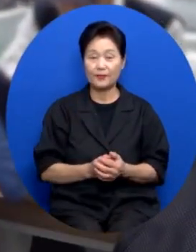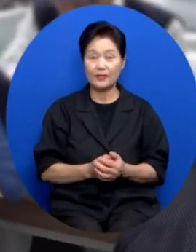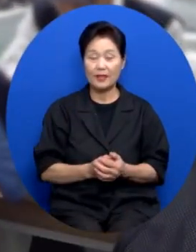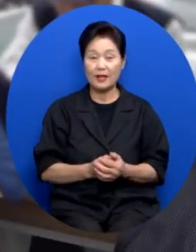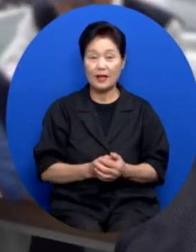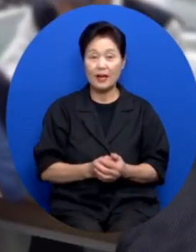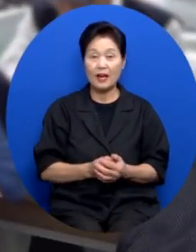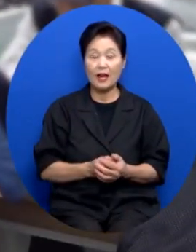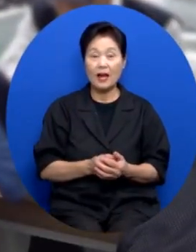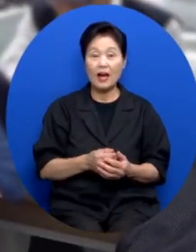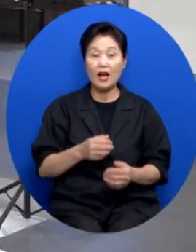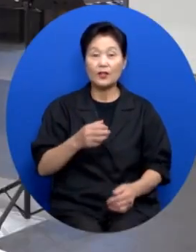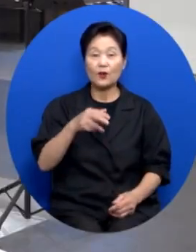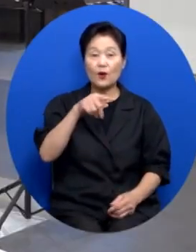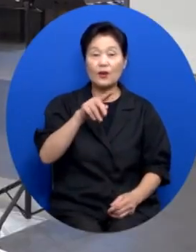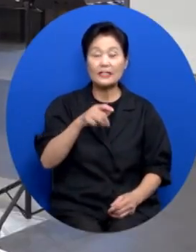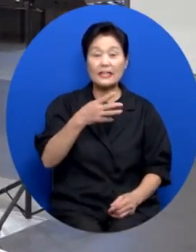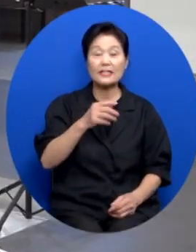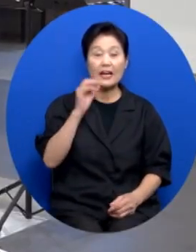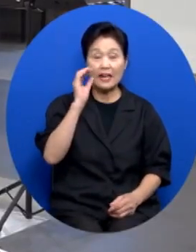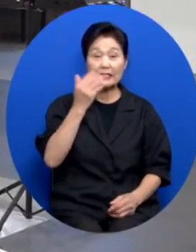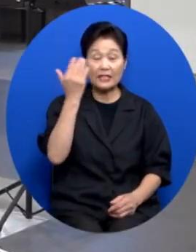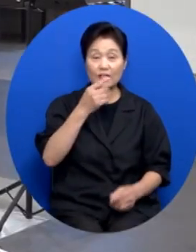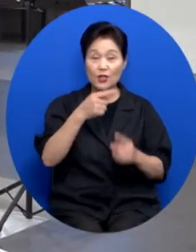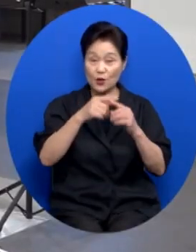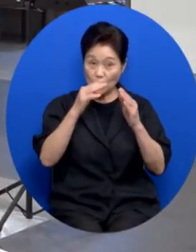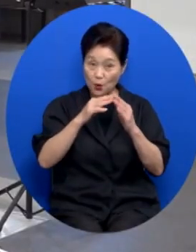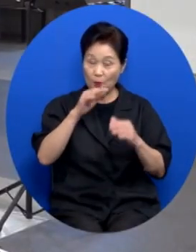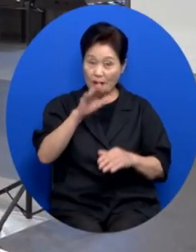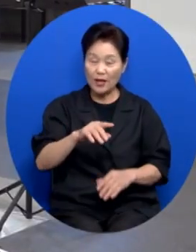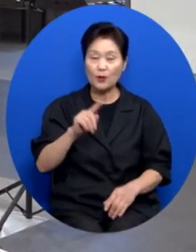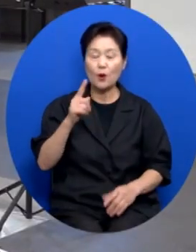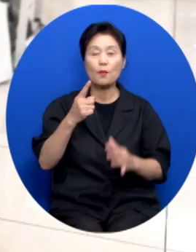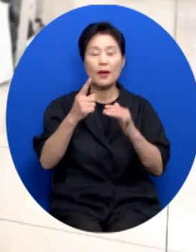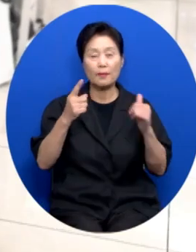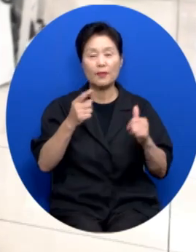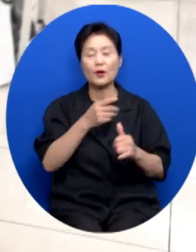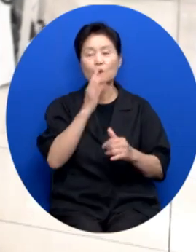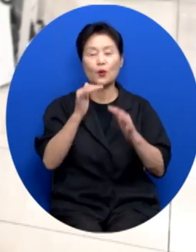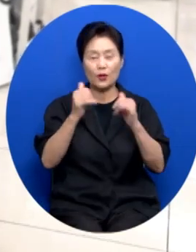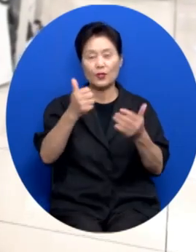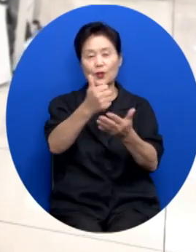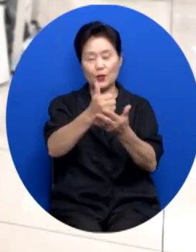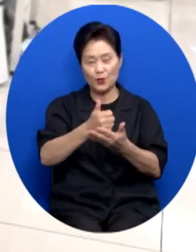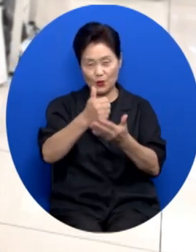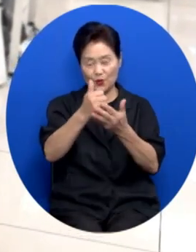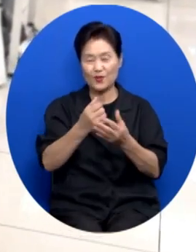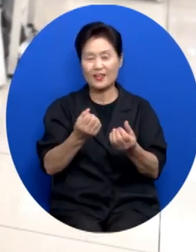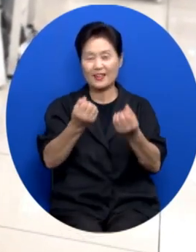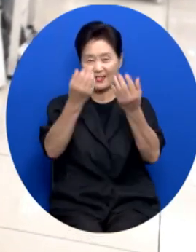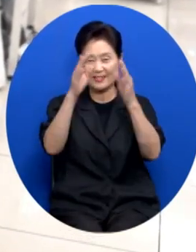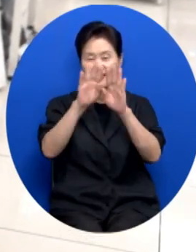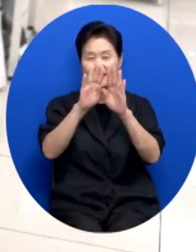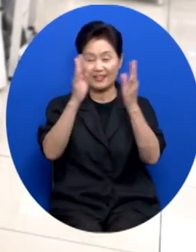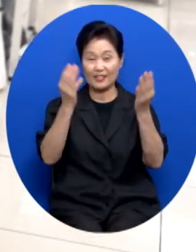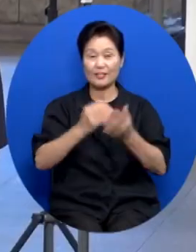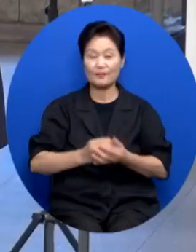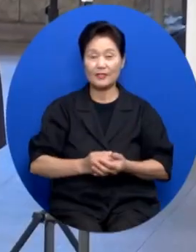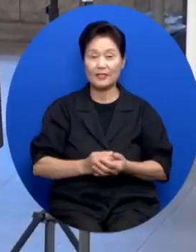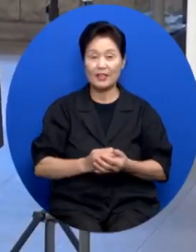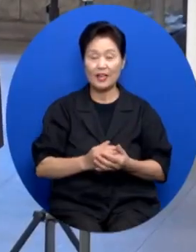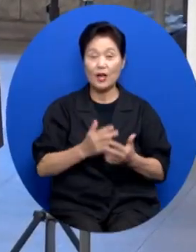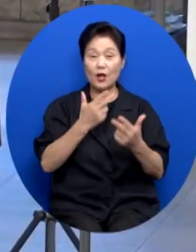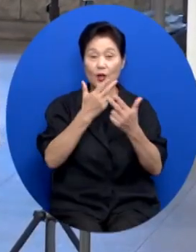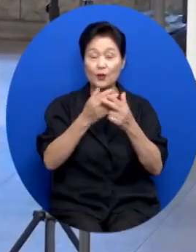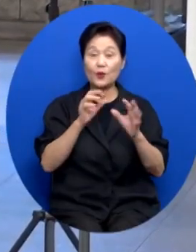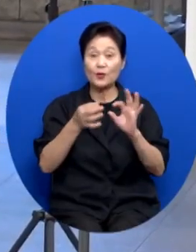성락선결교회도 추석 명절을 맞아 지역사회 홀몸 어르신 100명을 초청해 나눔 행사를 열었습니다. 농협은행